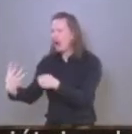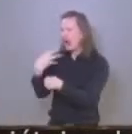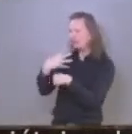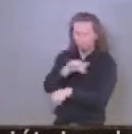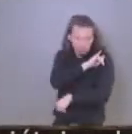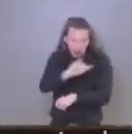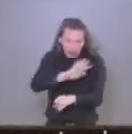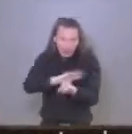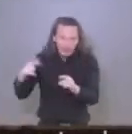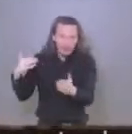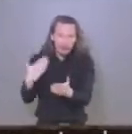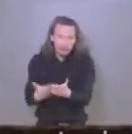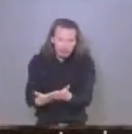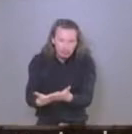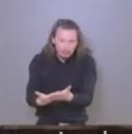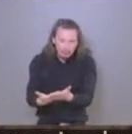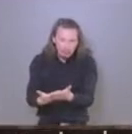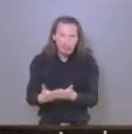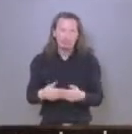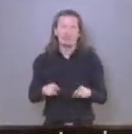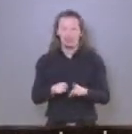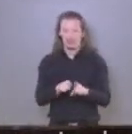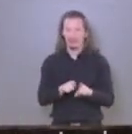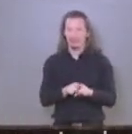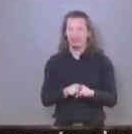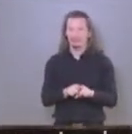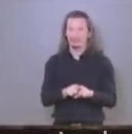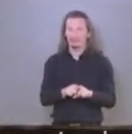Et puisque j'y suis,